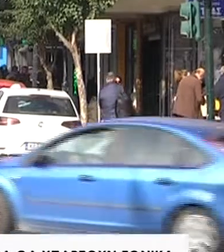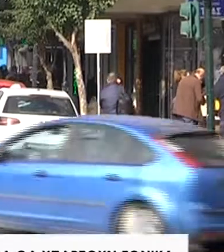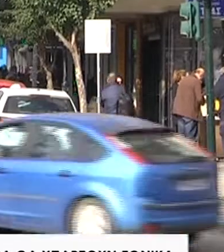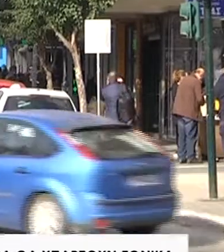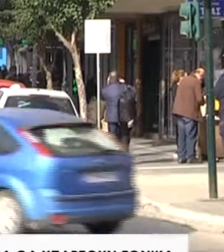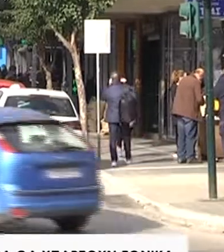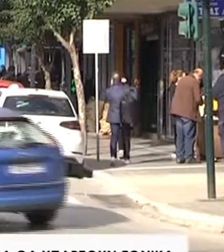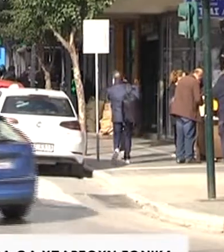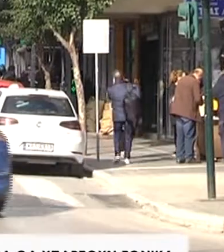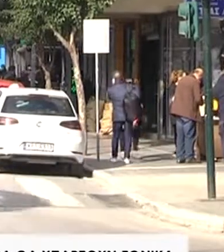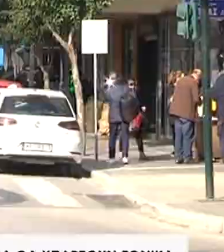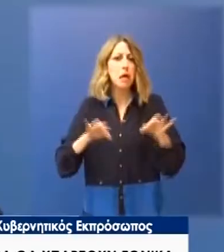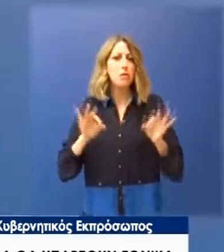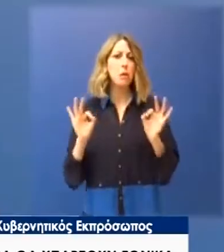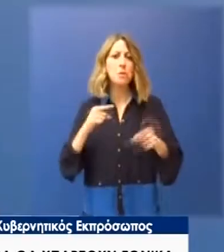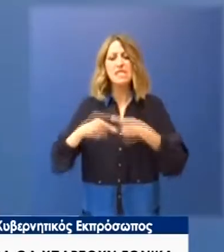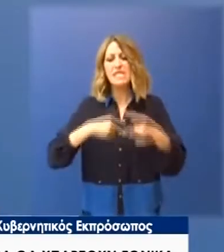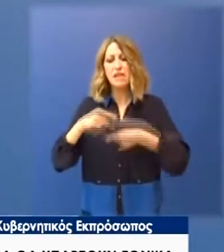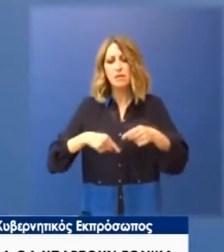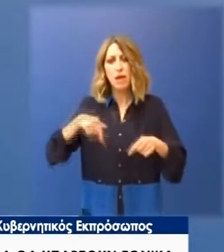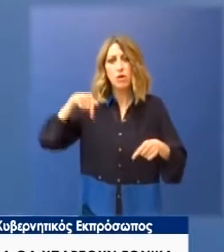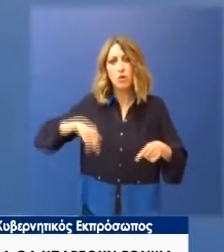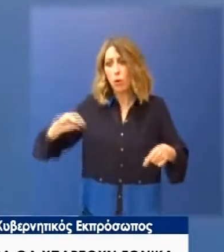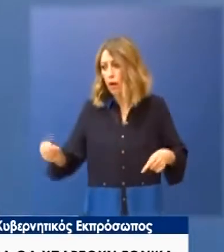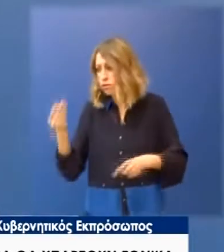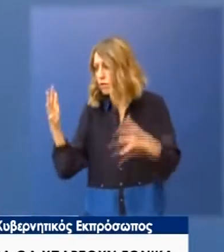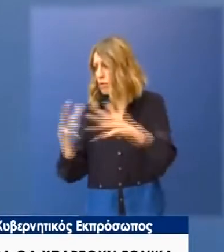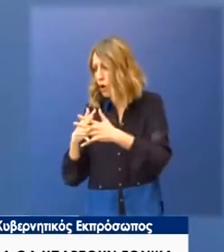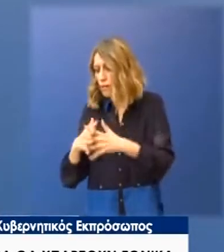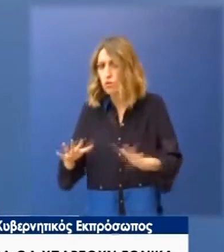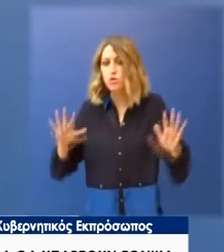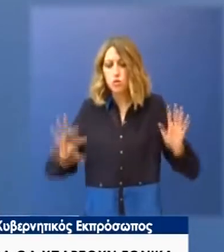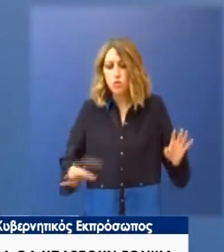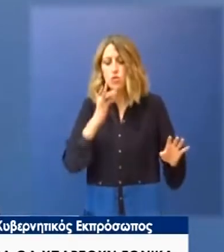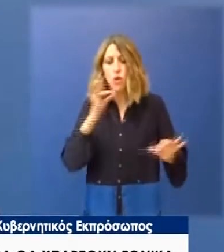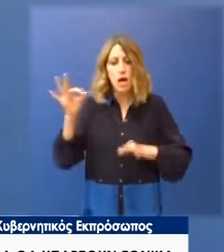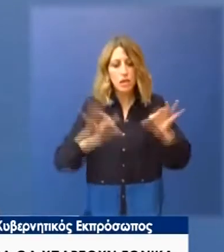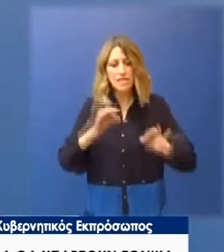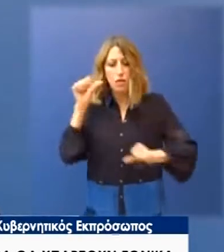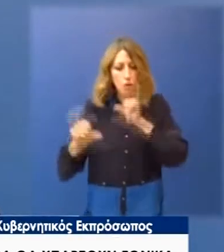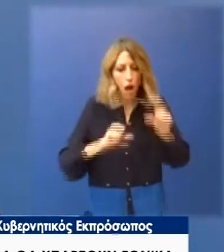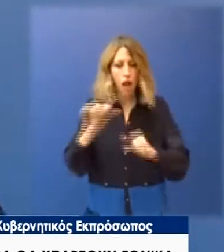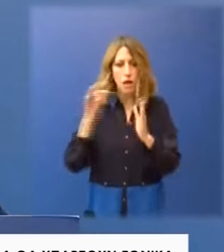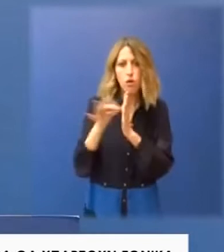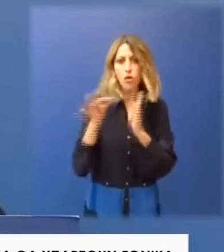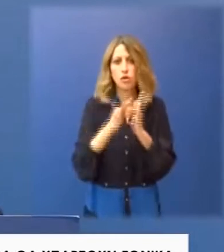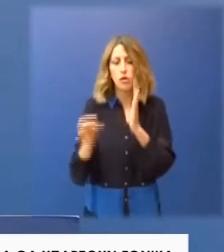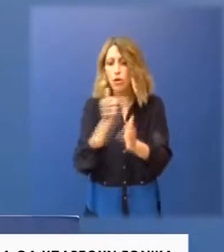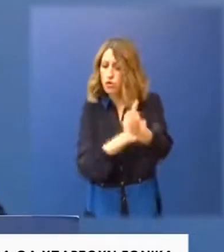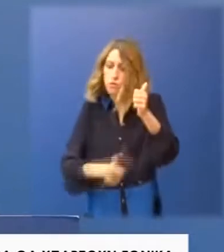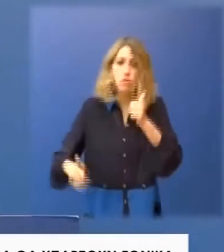αποδείξει ότι είμαστε μια κυβέρνηση που ξέρει να διαχειρίζεται κρίσεις επειδή διέπεται από πραγματισμό. Αντιμετωπίζουμε και διαχειριζόμαστε